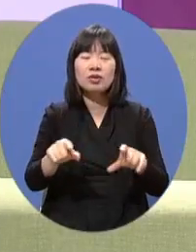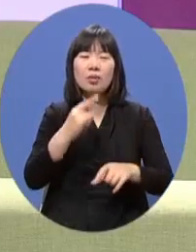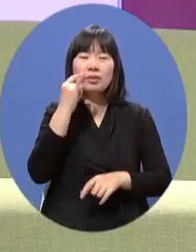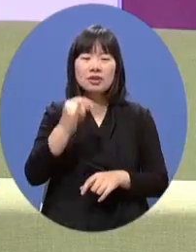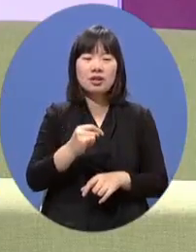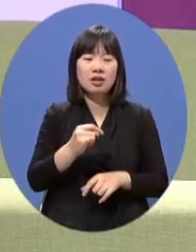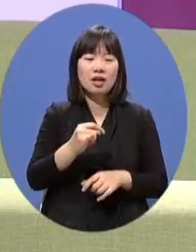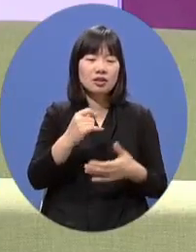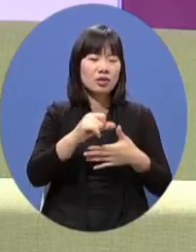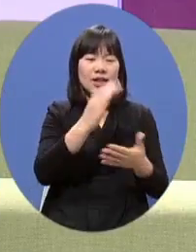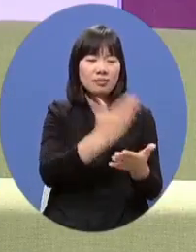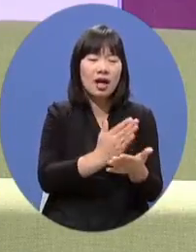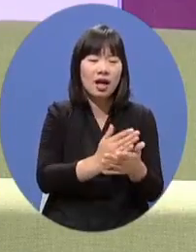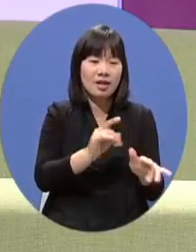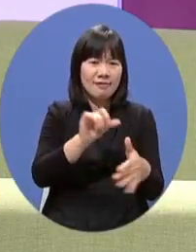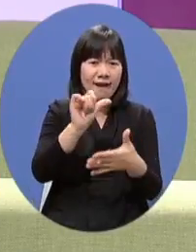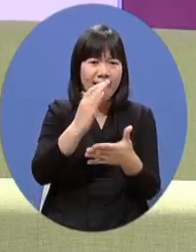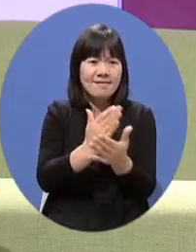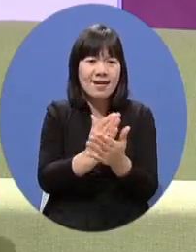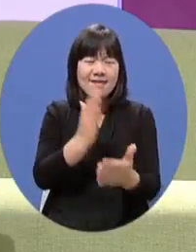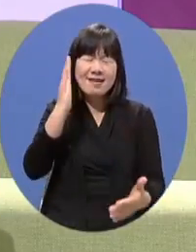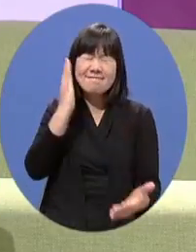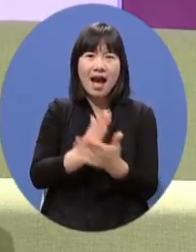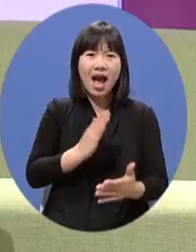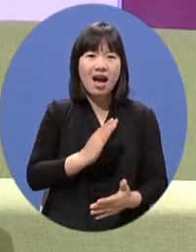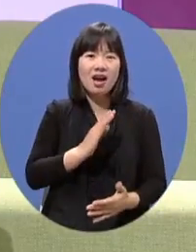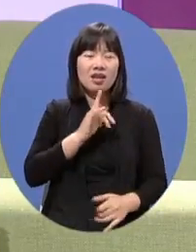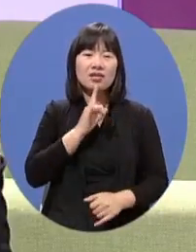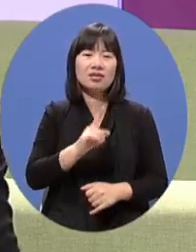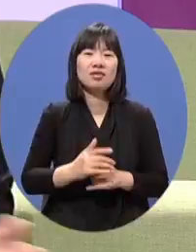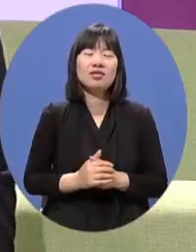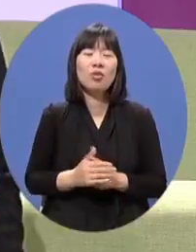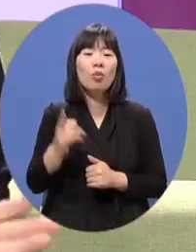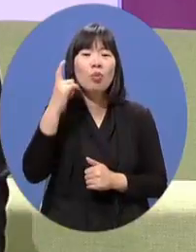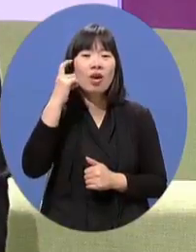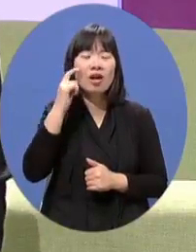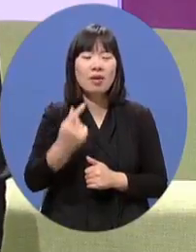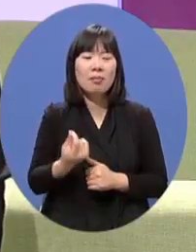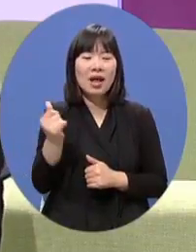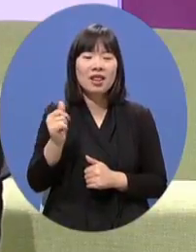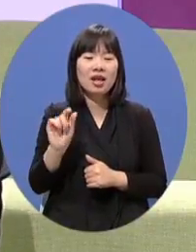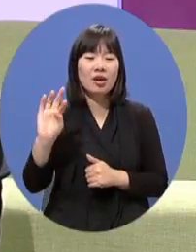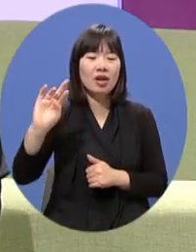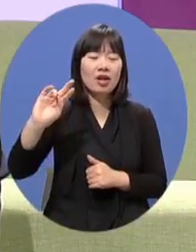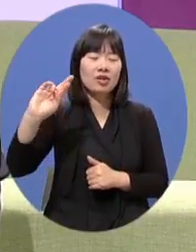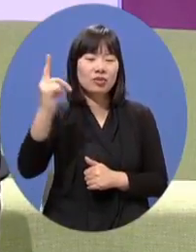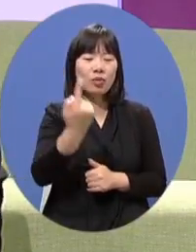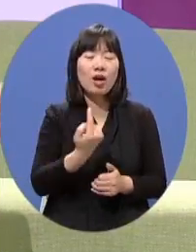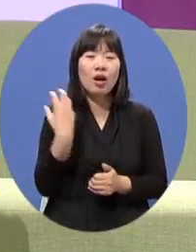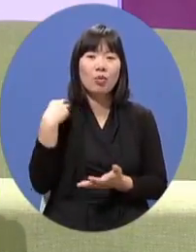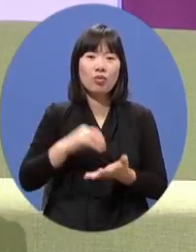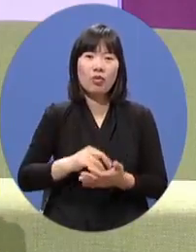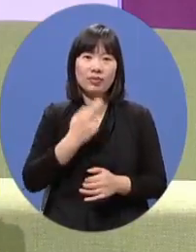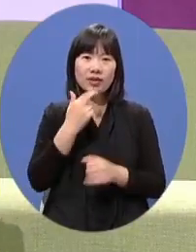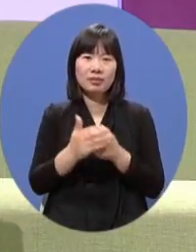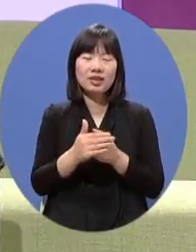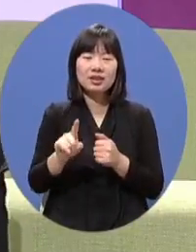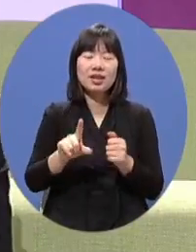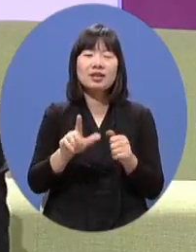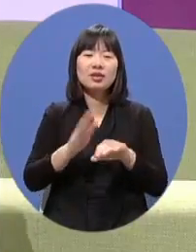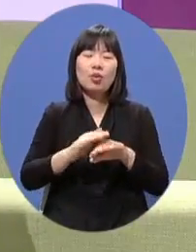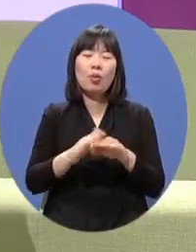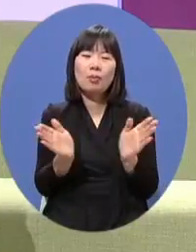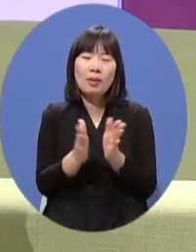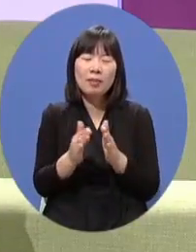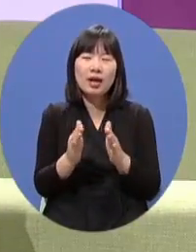어머님들이 서진아 하지 마, 하지 마, 하지 마! 이렇게 되시거든요. 왜냐면 아이가 이게 빨리 안 돌아오니까. 그러니까 그럴 때는